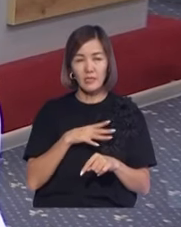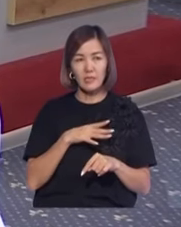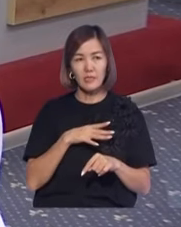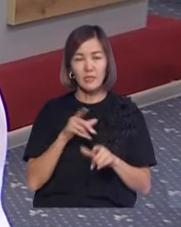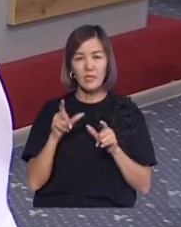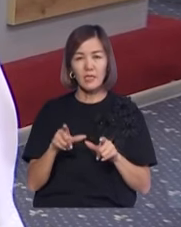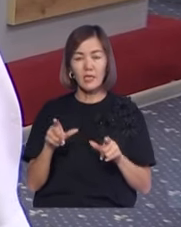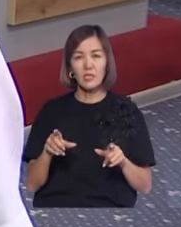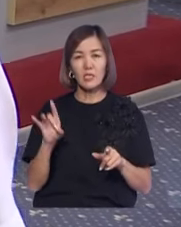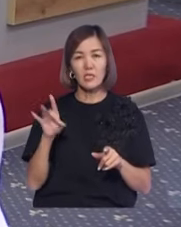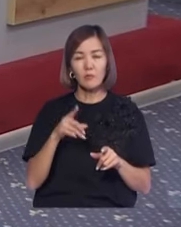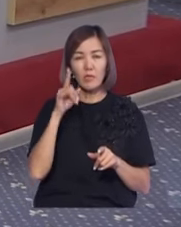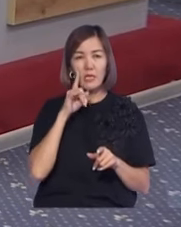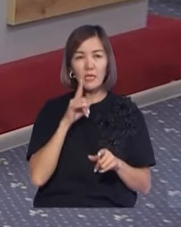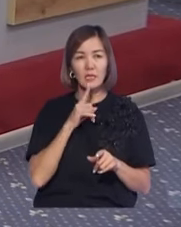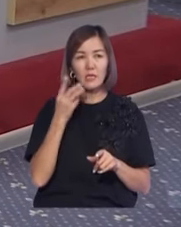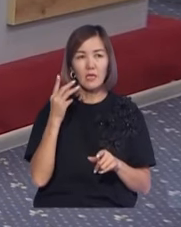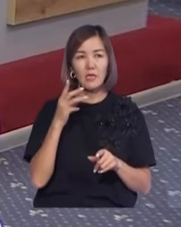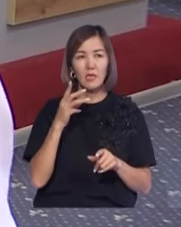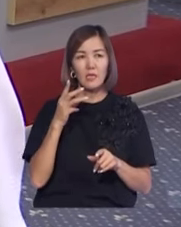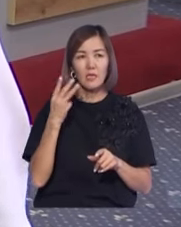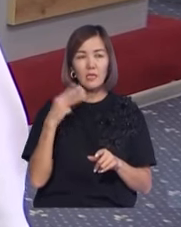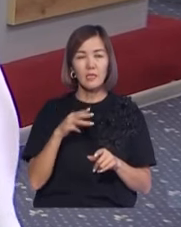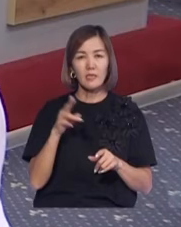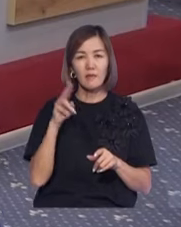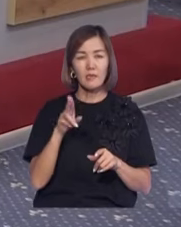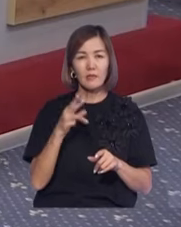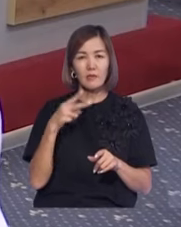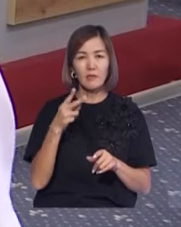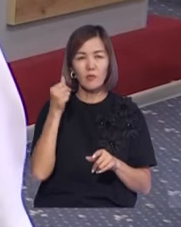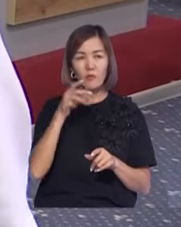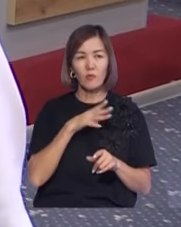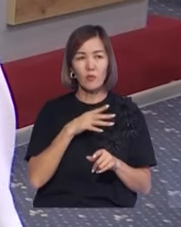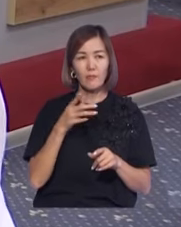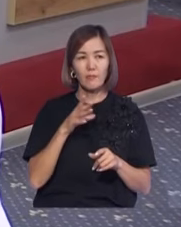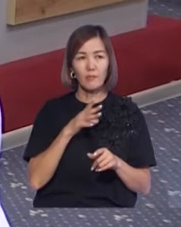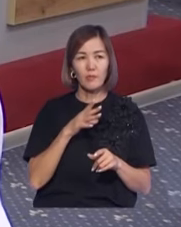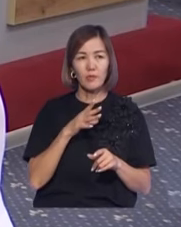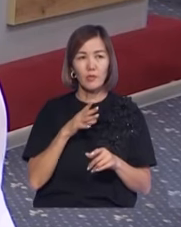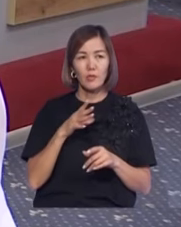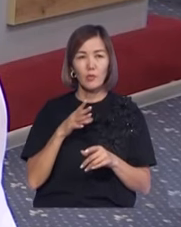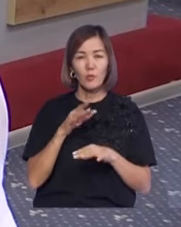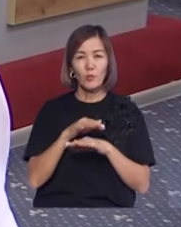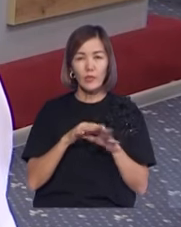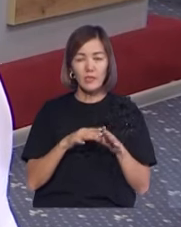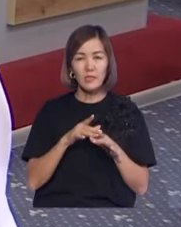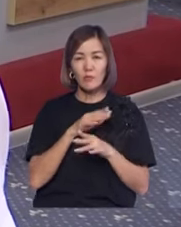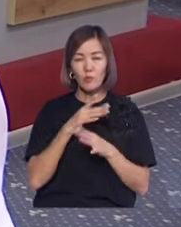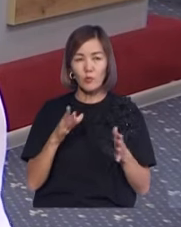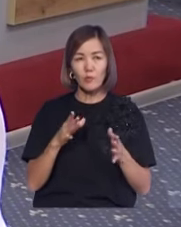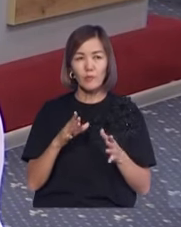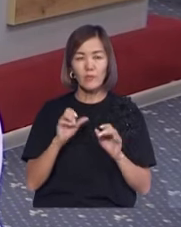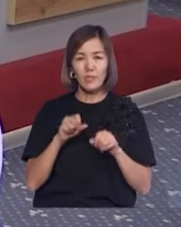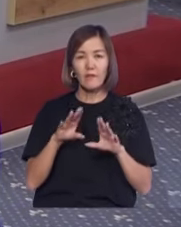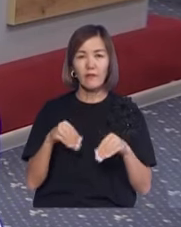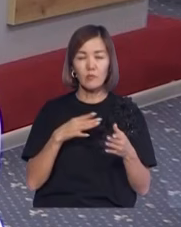граждан Республики Казахстан от 30 декабря 2022 года, который упростит ее во многом, даст